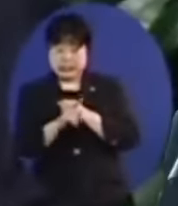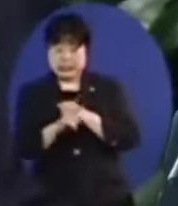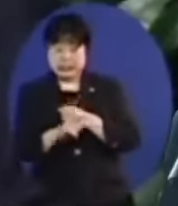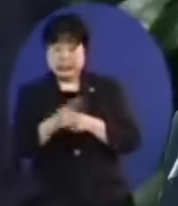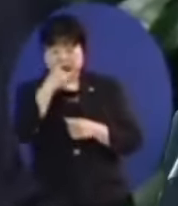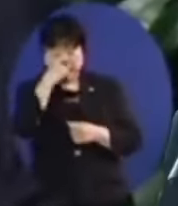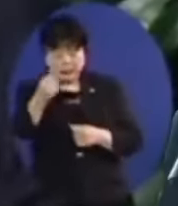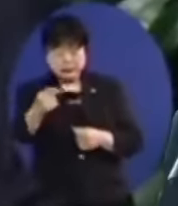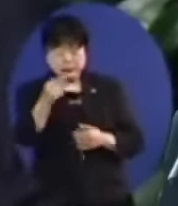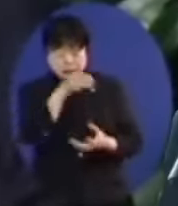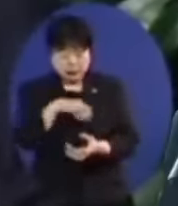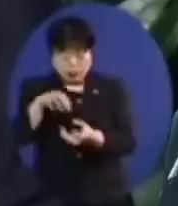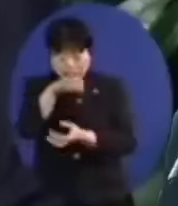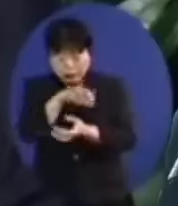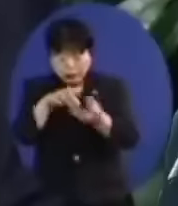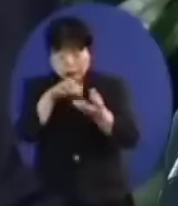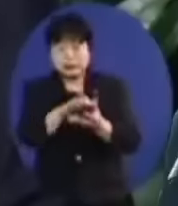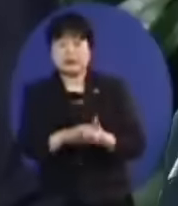가시와 은극입니다.